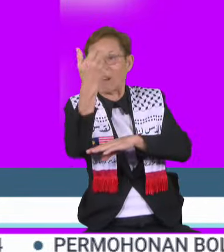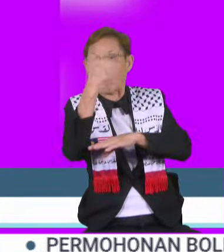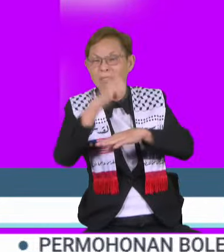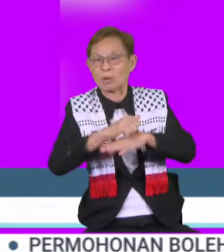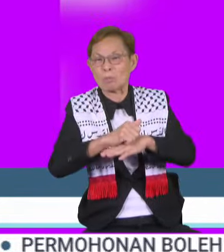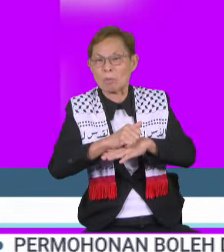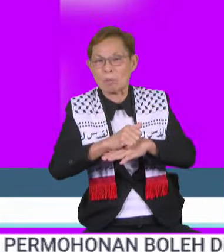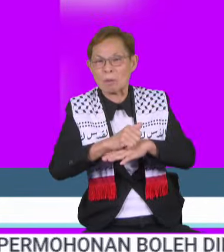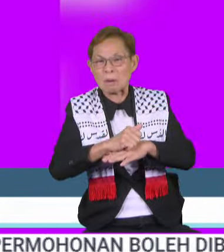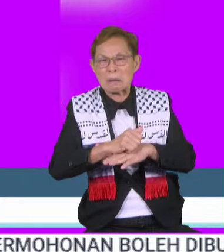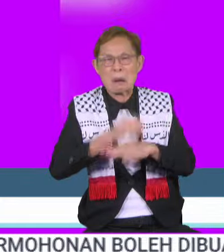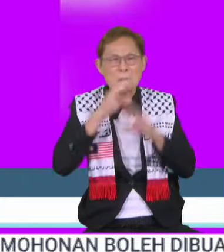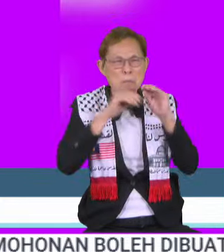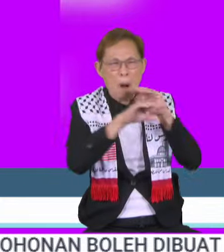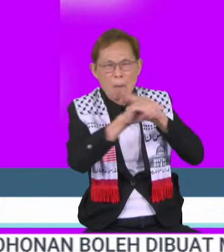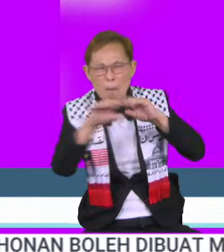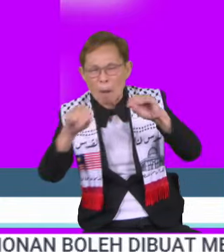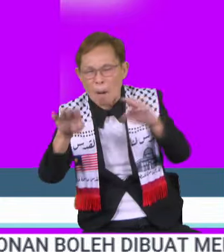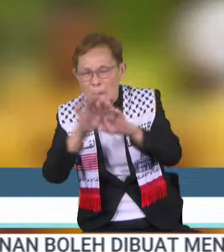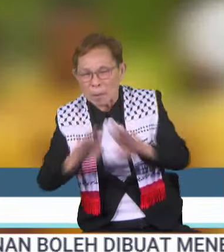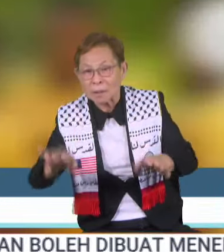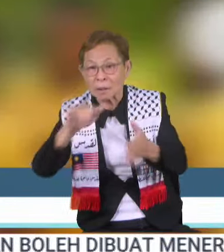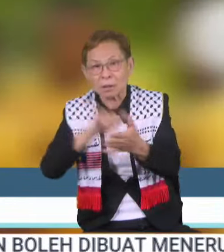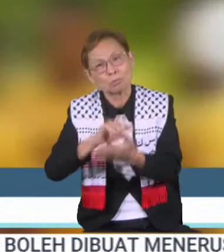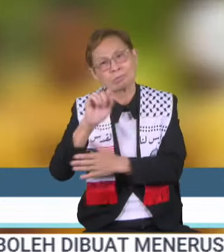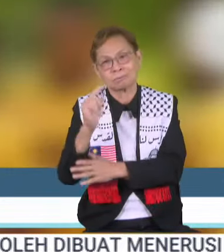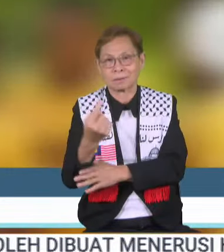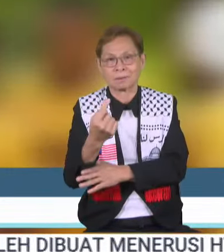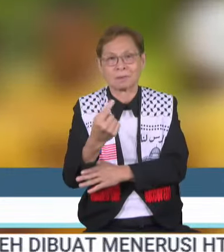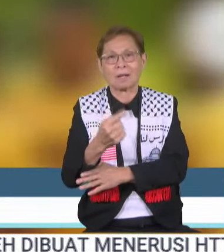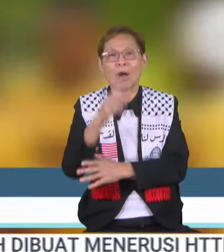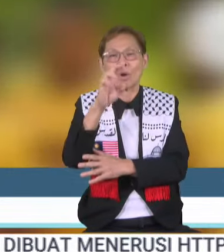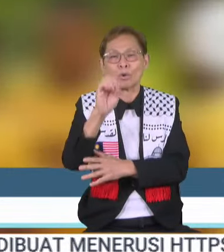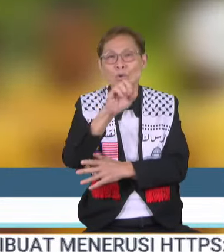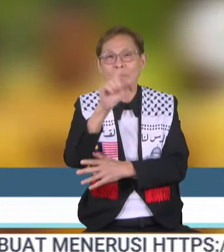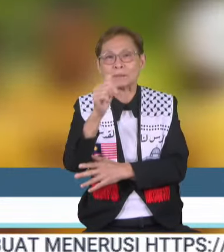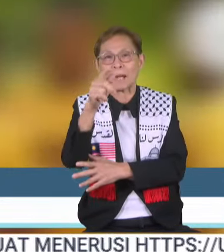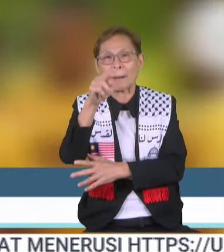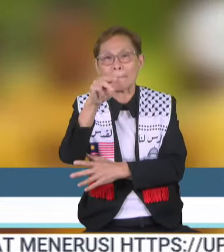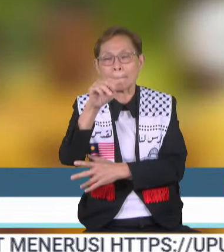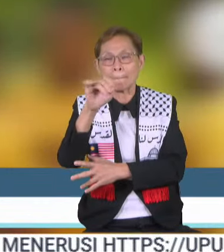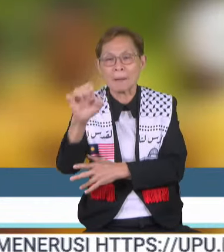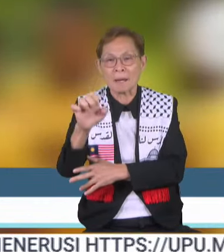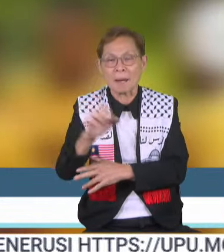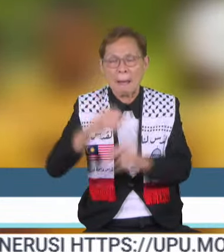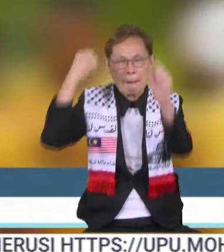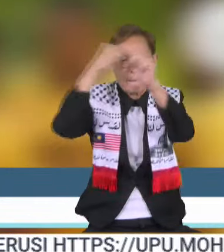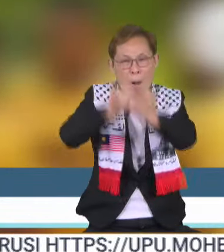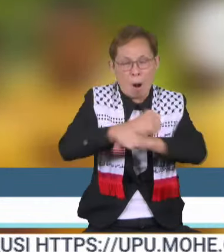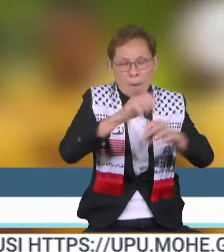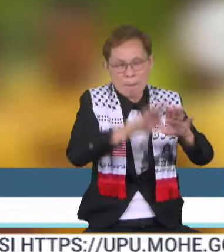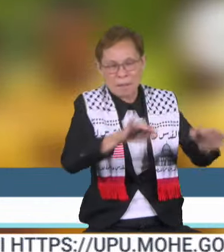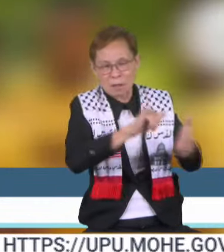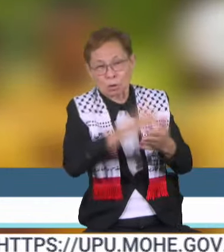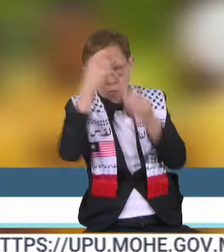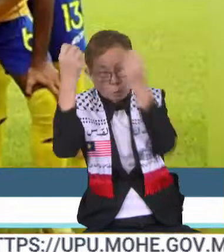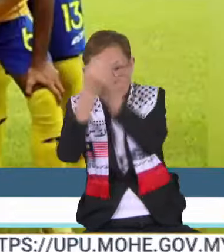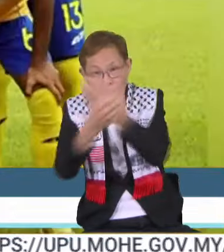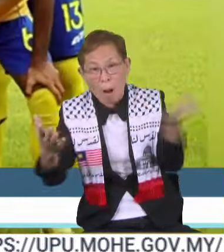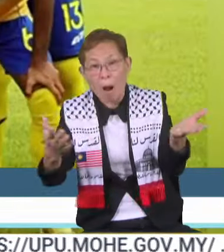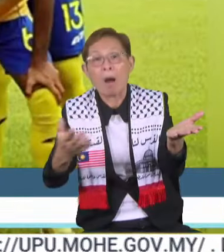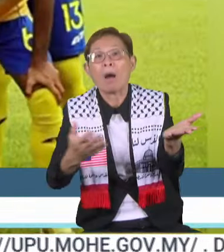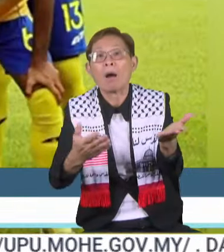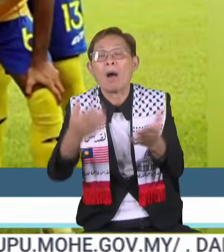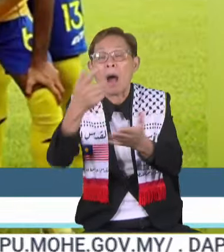hanya ingin mensensasikan portal berita berkenaan sahaja. Rozalmi turut mencabar portal berita terbabit untuk mendedahkan